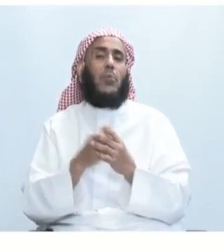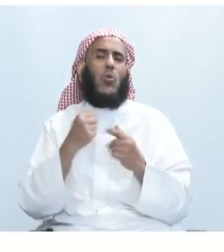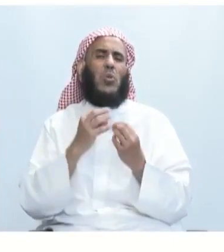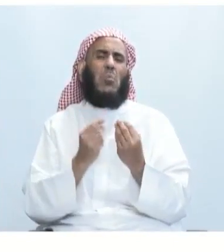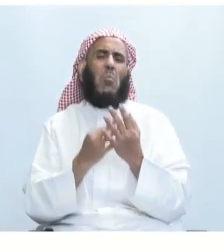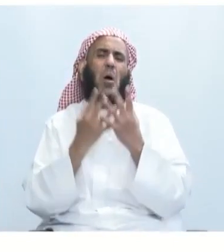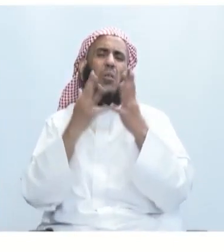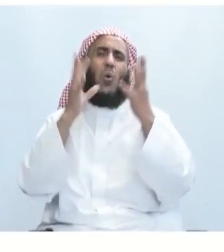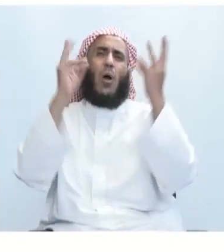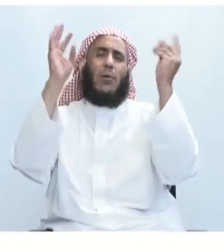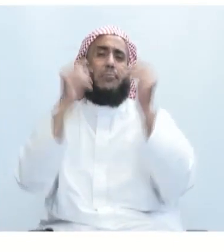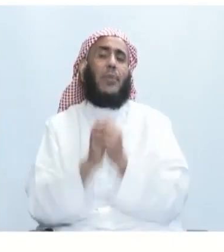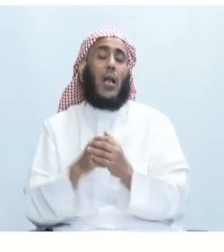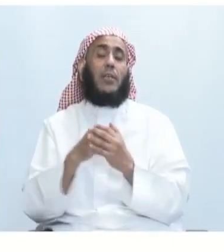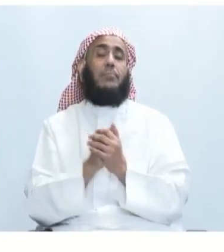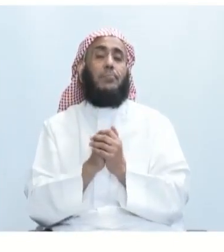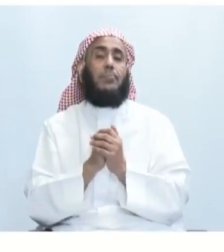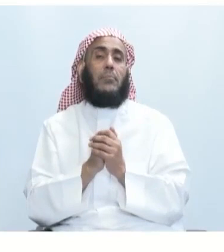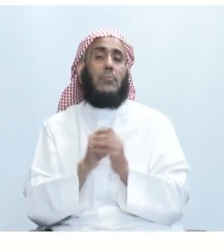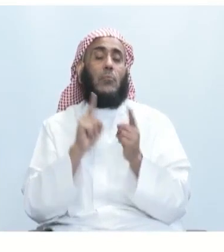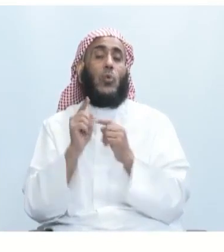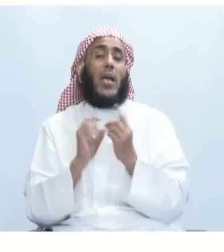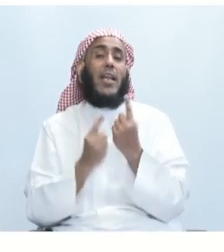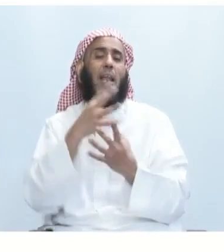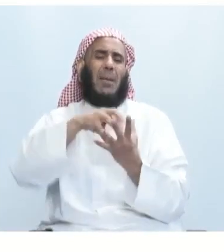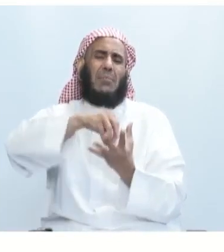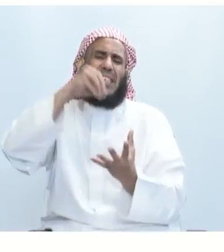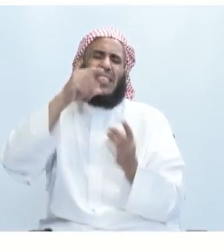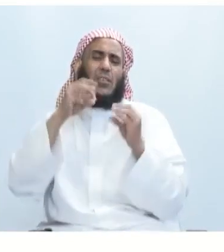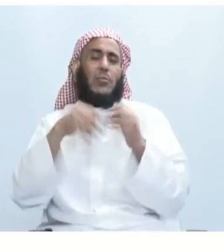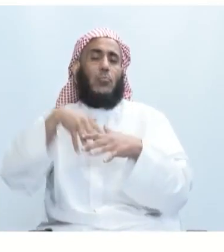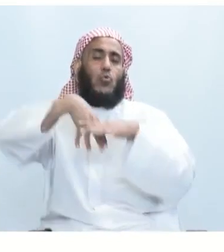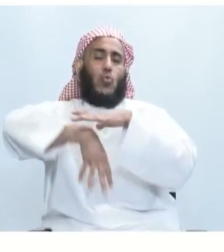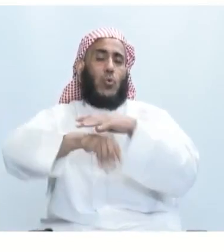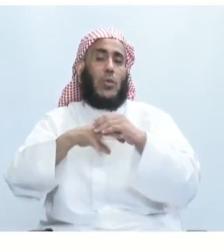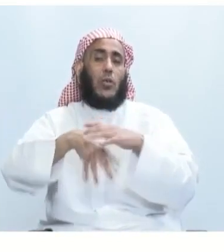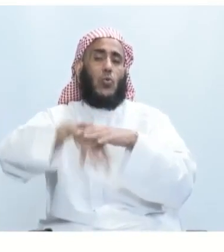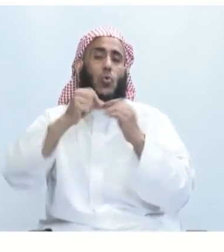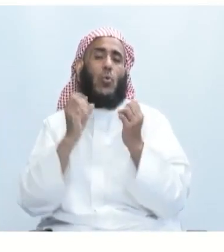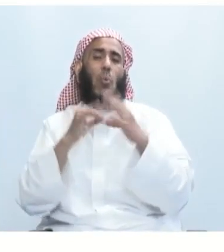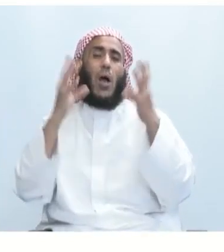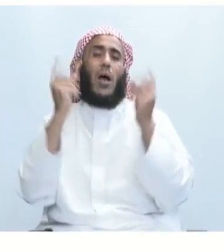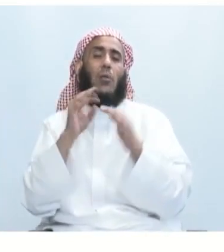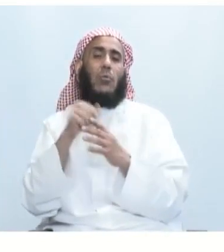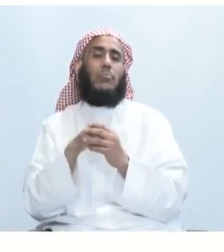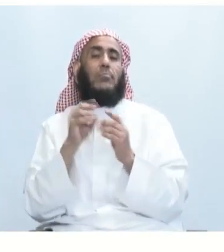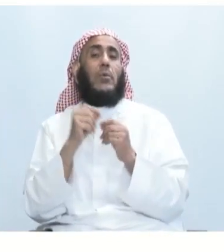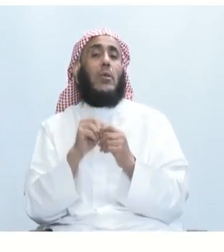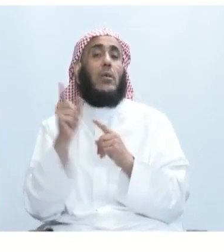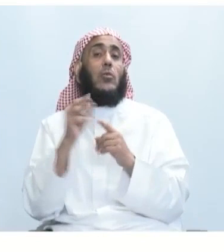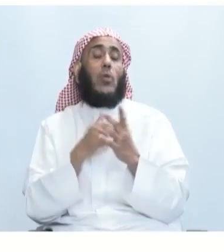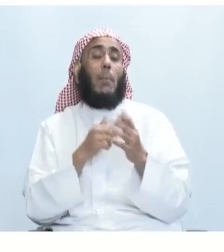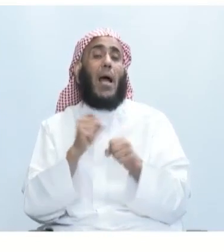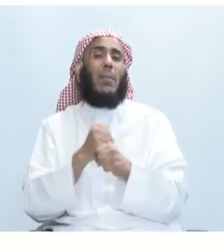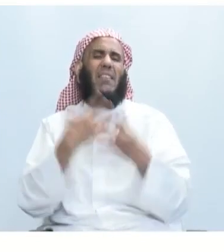يتسرب الماء في صوره بخاري الهواء الخارجي هنا النبات يمتص عن طريق التربه للجذور وهنا الجذور والبخار والثغور طيب هنا تسمى